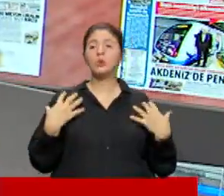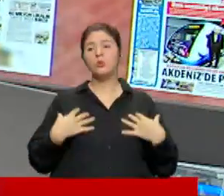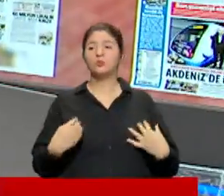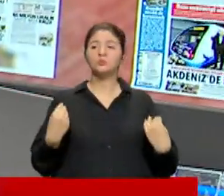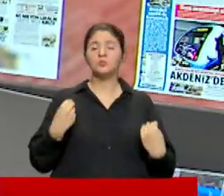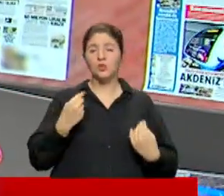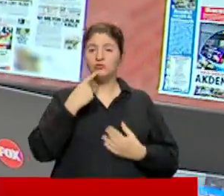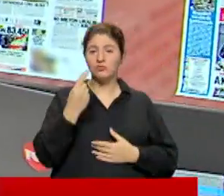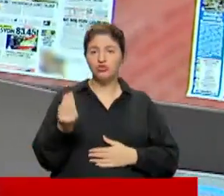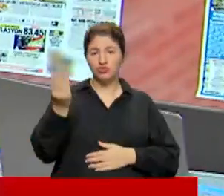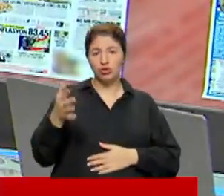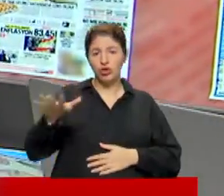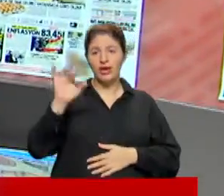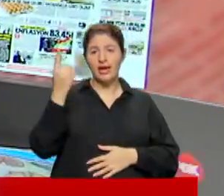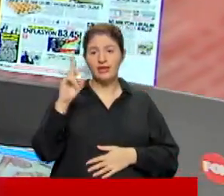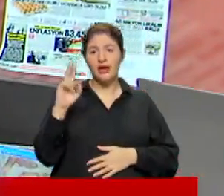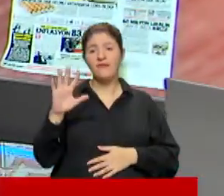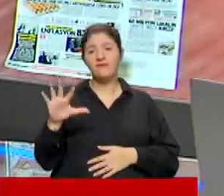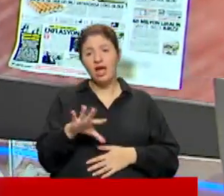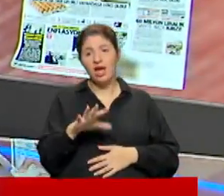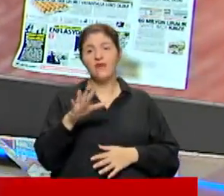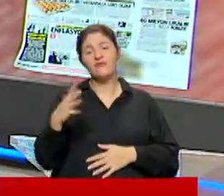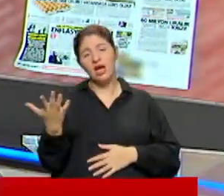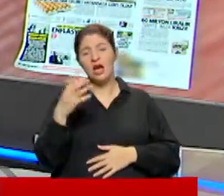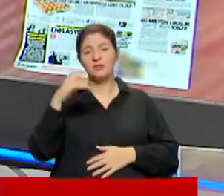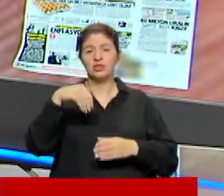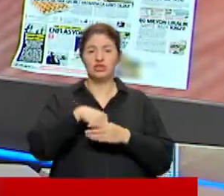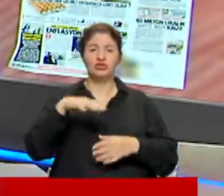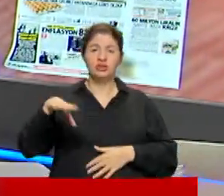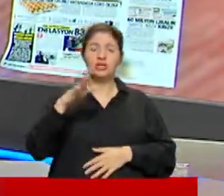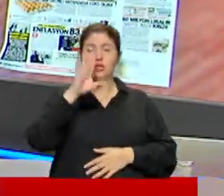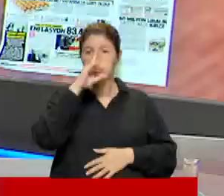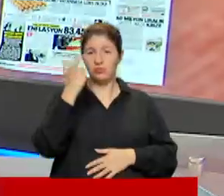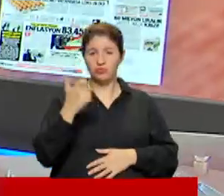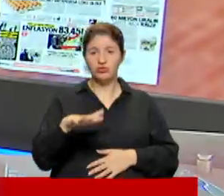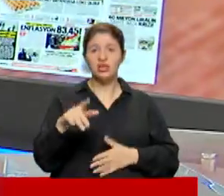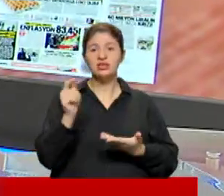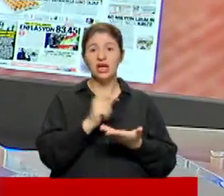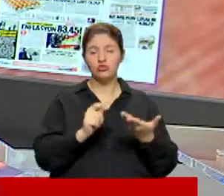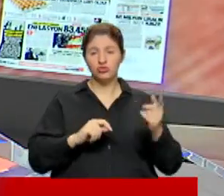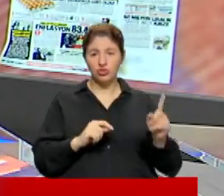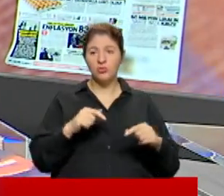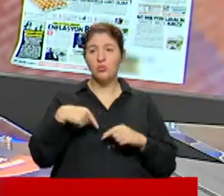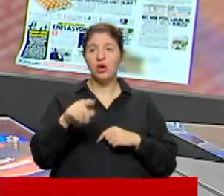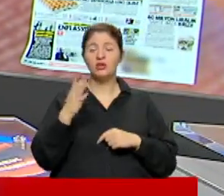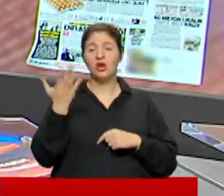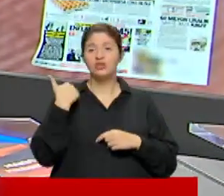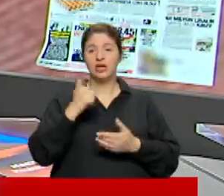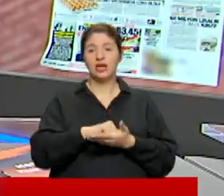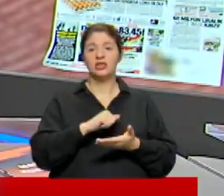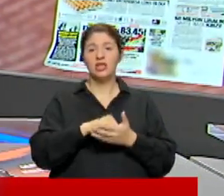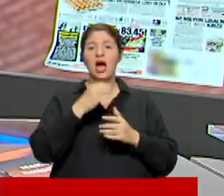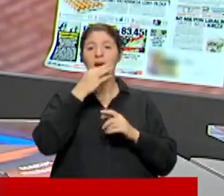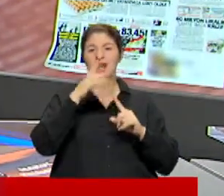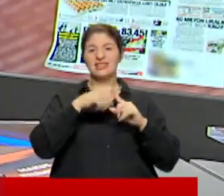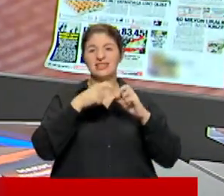de duyuyorsunuz iktidar ya da AK Partili vekillerden İstanbul Yazıyor E bu arada önceki gazetemizde haber